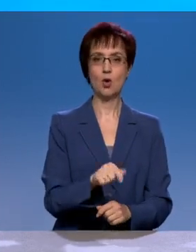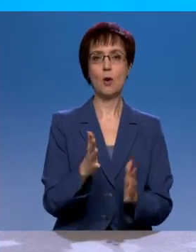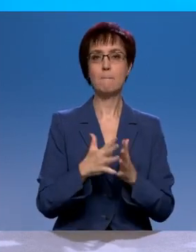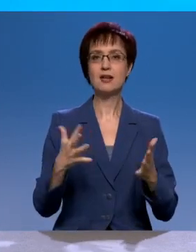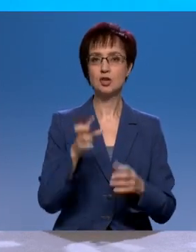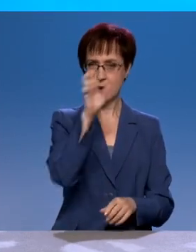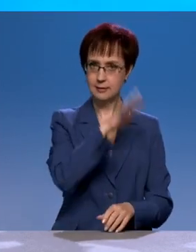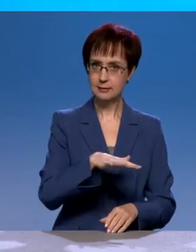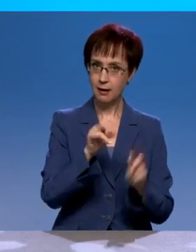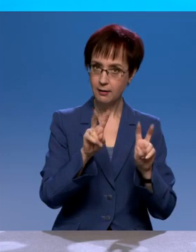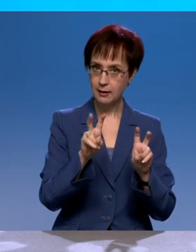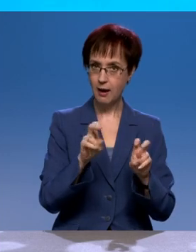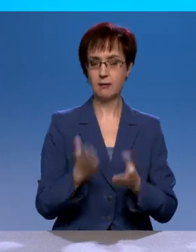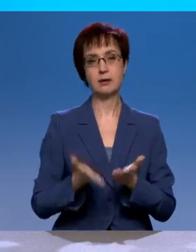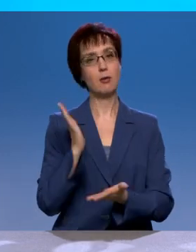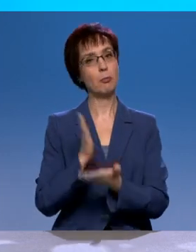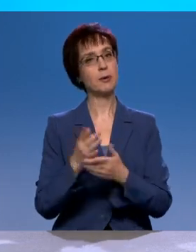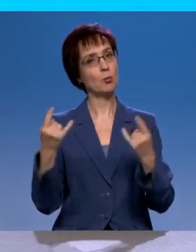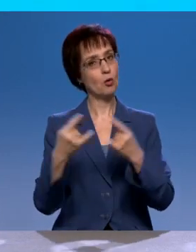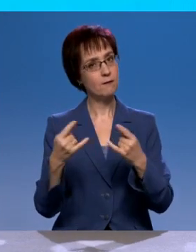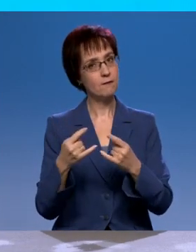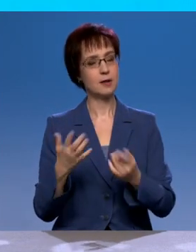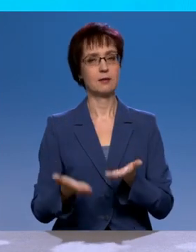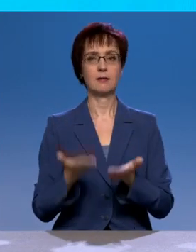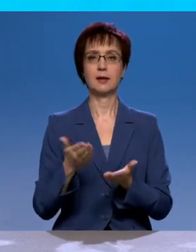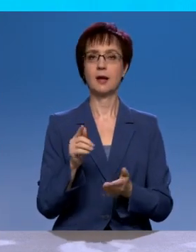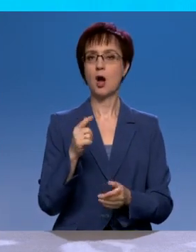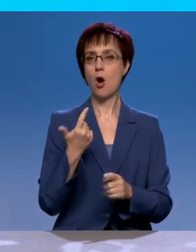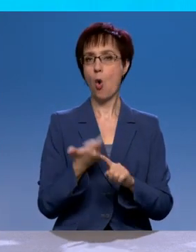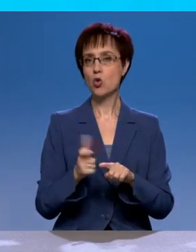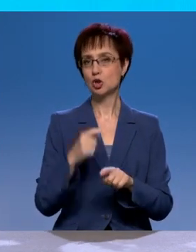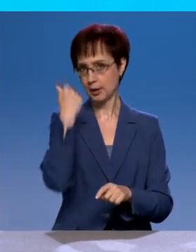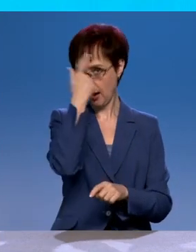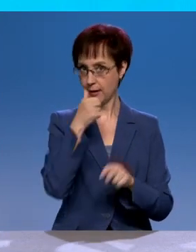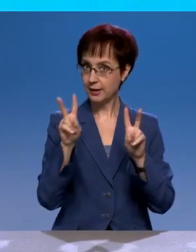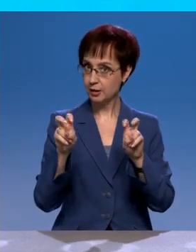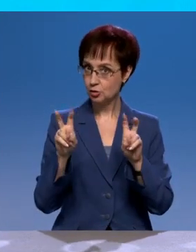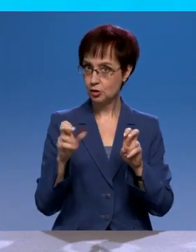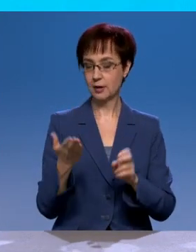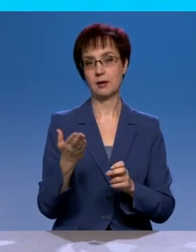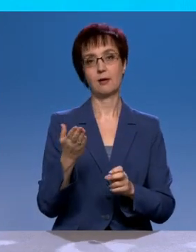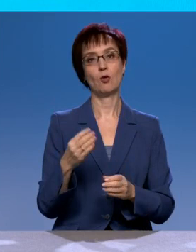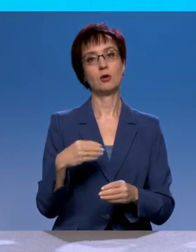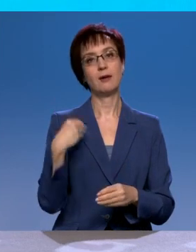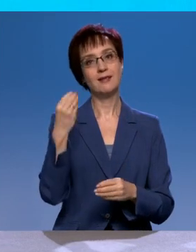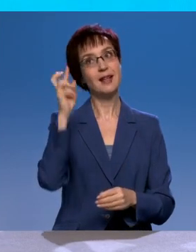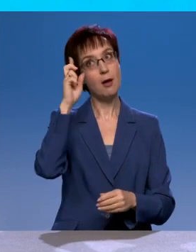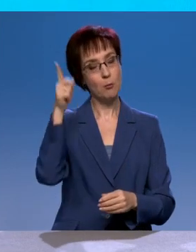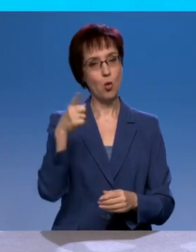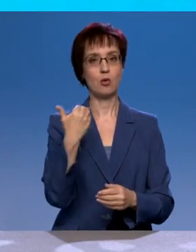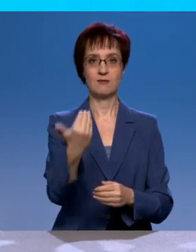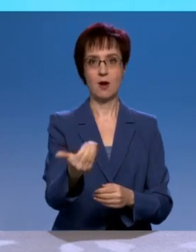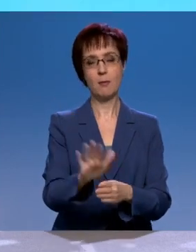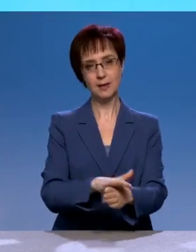эфир, будь то очень личное. Дай вам Бог долгие годы процветания жизни и